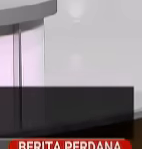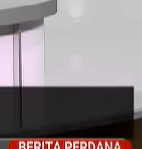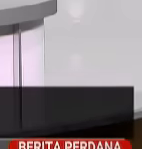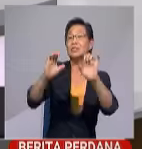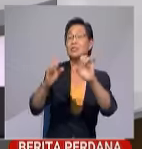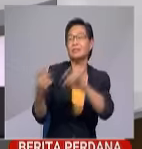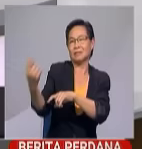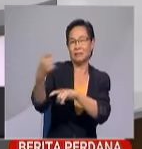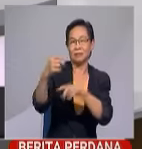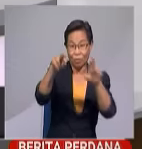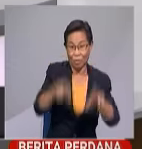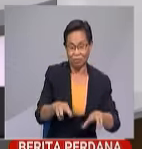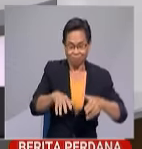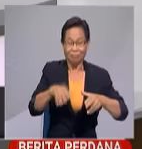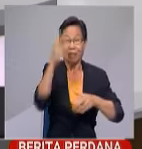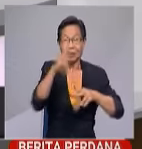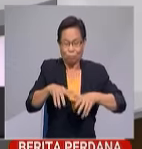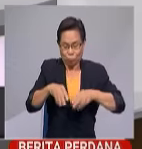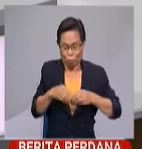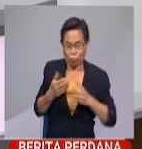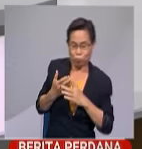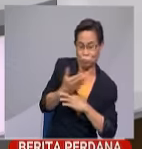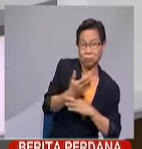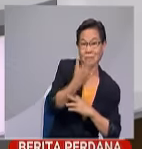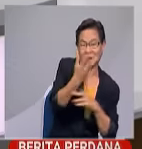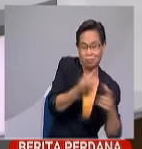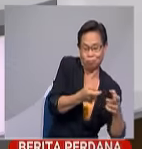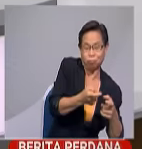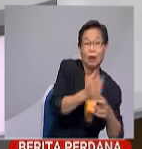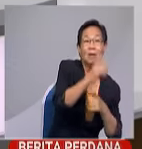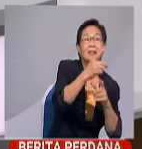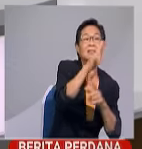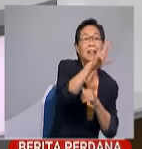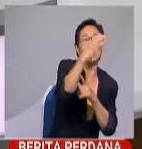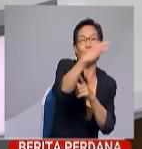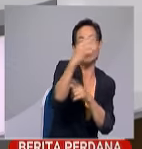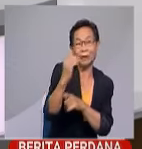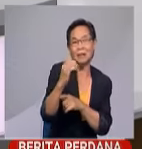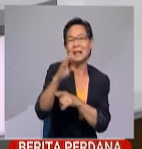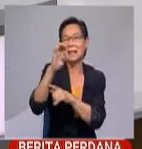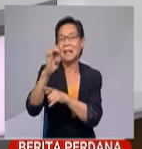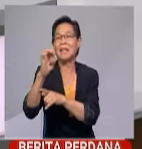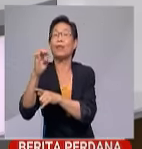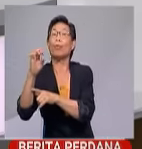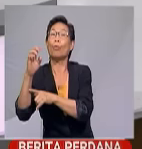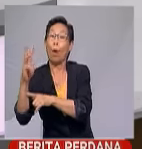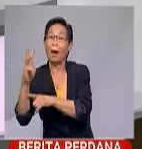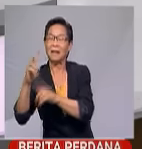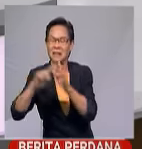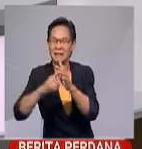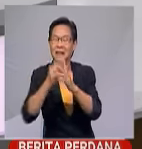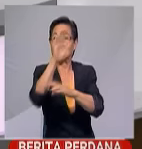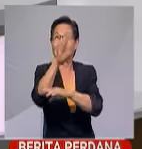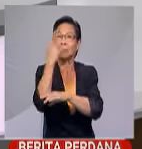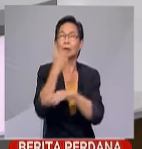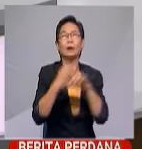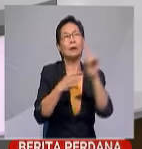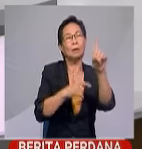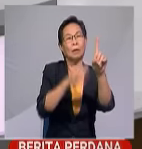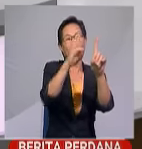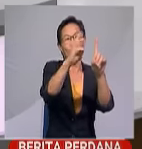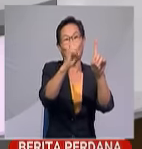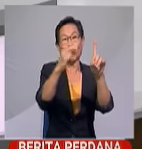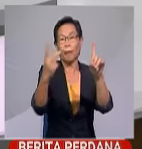rakyat diterima kerajaan menerusi 3 pengendali e-dompet setakat tengah hari tadi. Daripada jumlah itu,